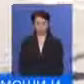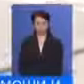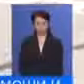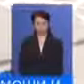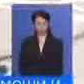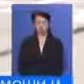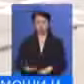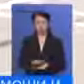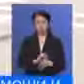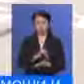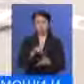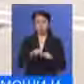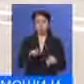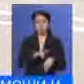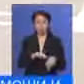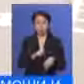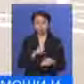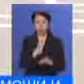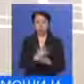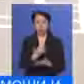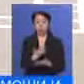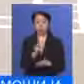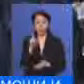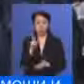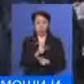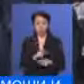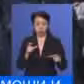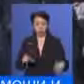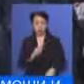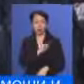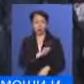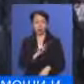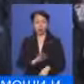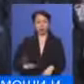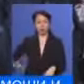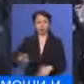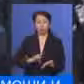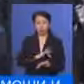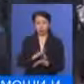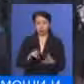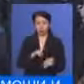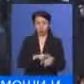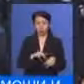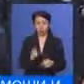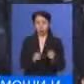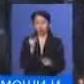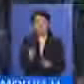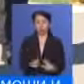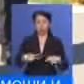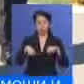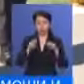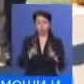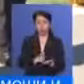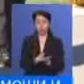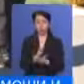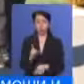На плацу городского управления полиции выстроилось несколько сотен человек. Сотрудники областного и городского аппарата полиции, управления специализированной